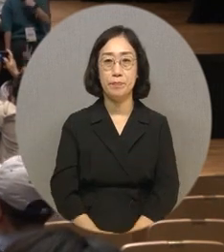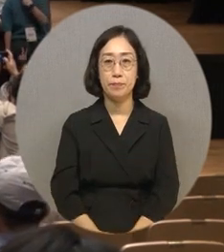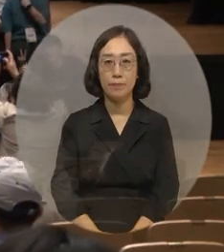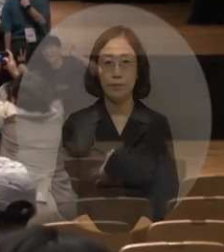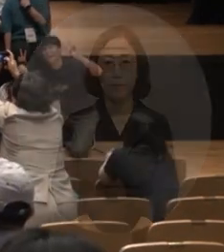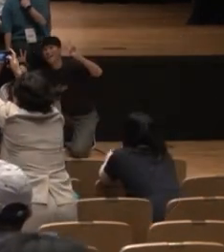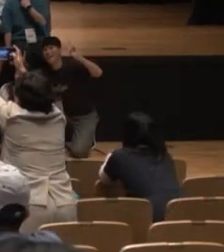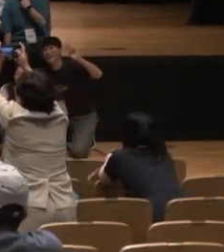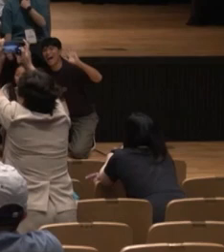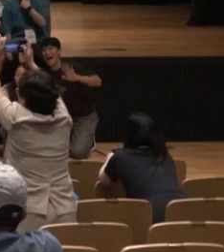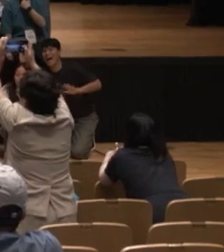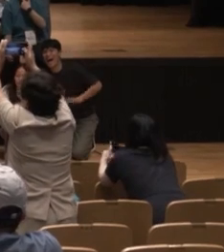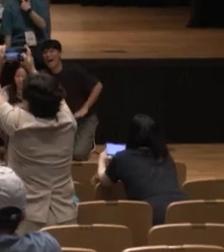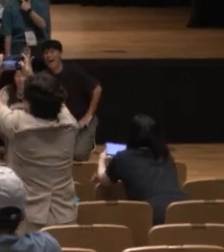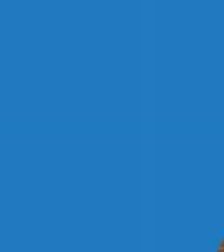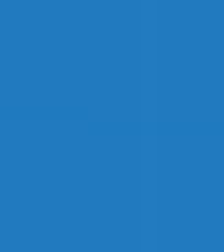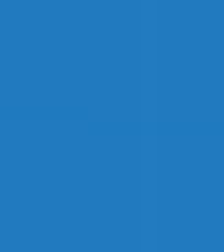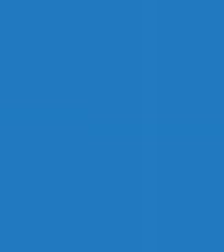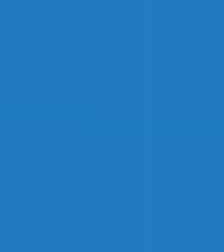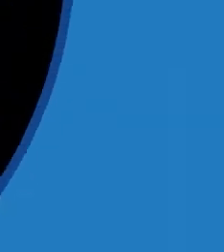뉴스 김재상